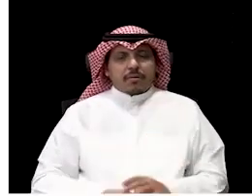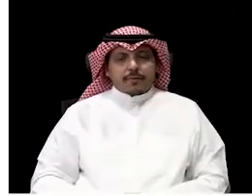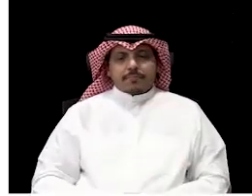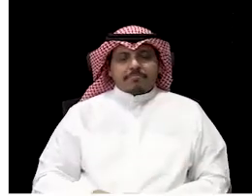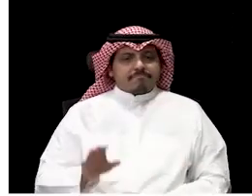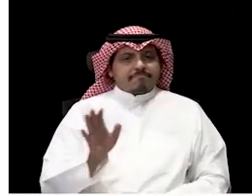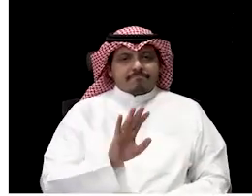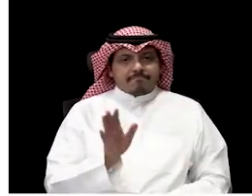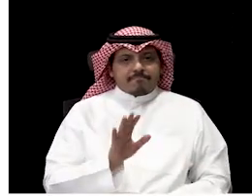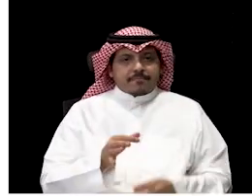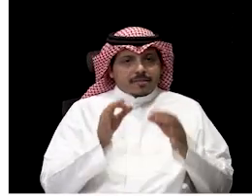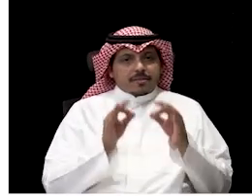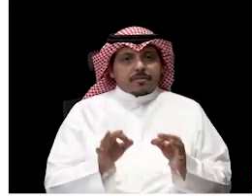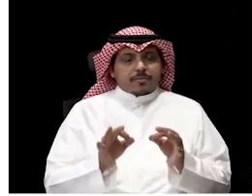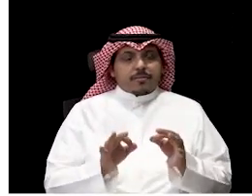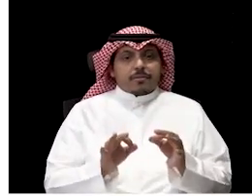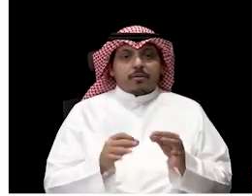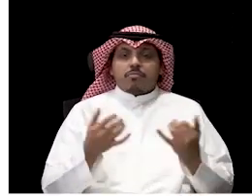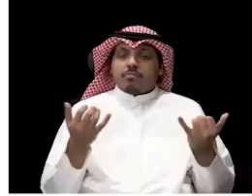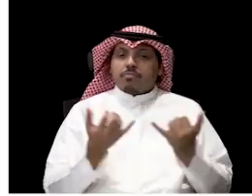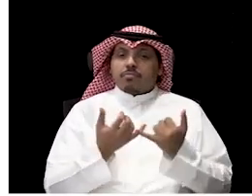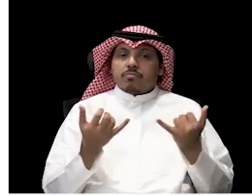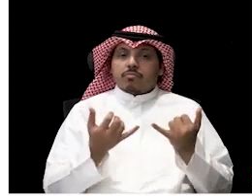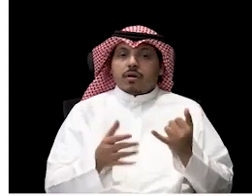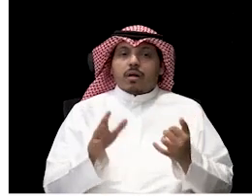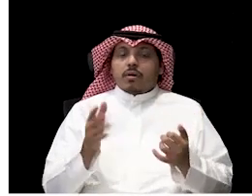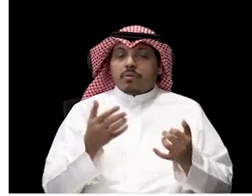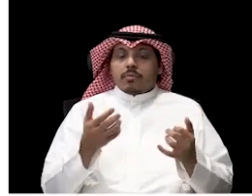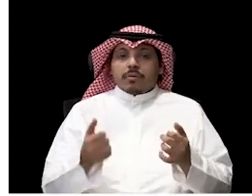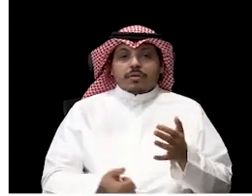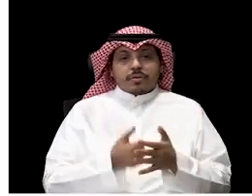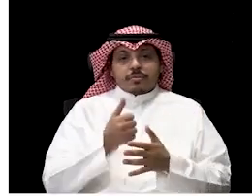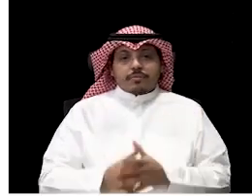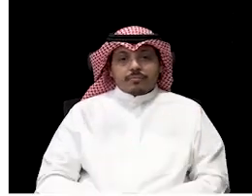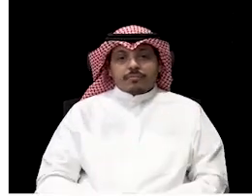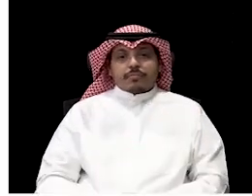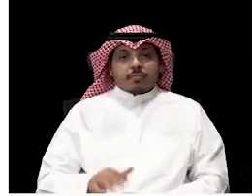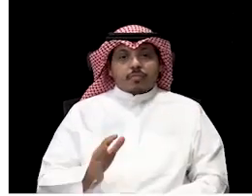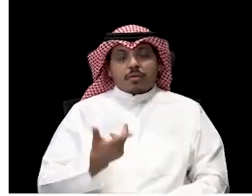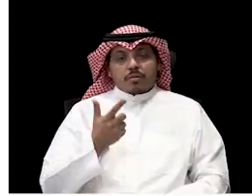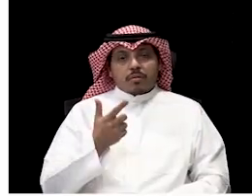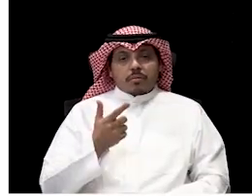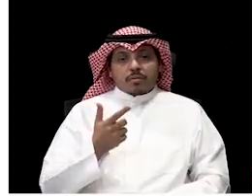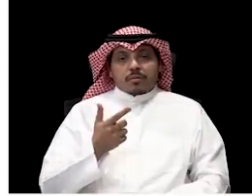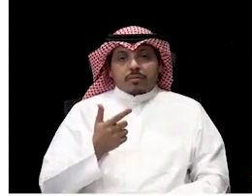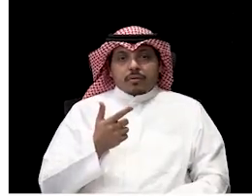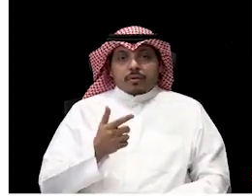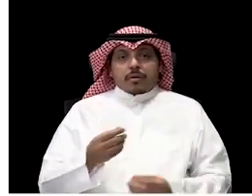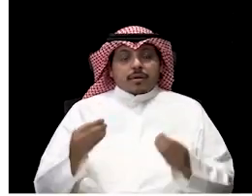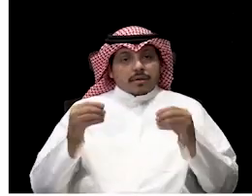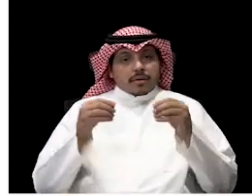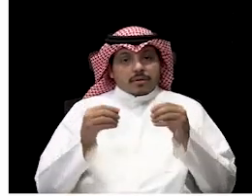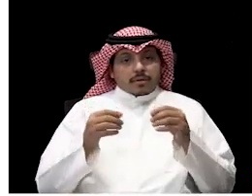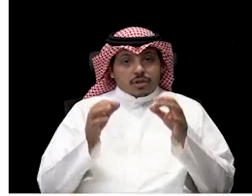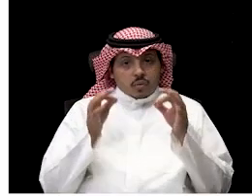كلا، لأن الجودة والإتقان عنصر من عناصر نجاح أي منتج. كلما كانت السلع أو الخدمة أكثر